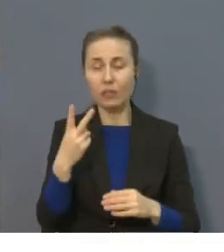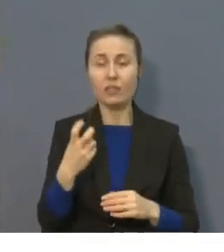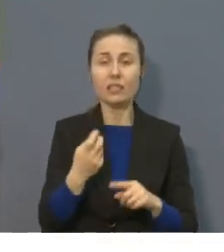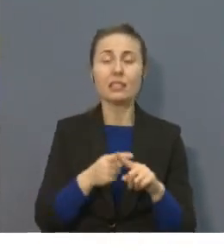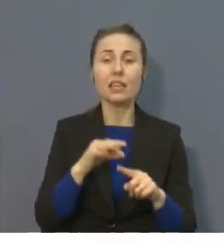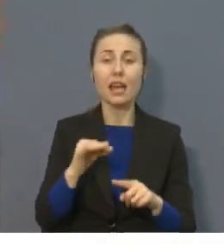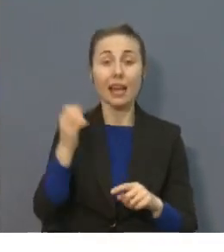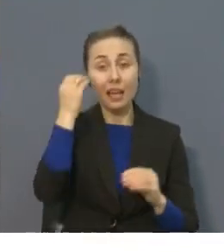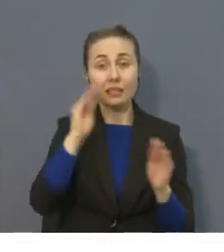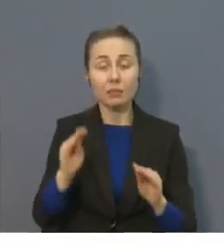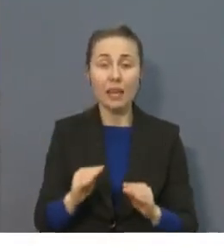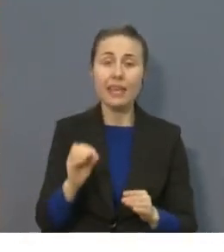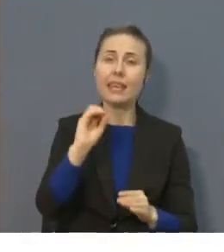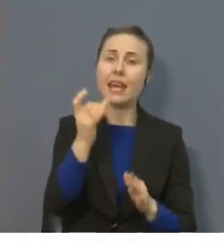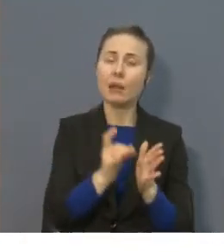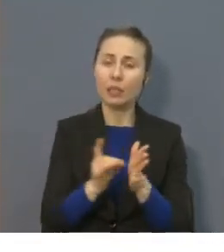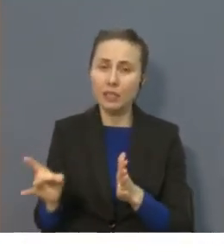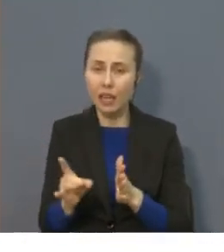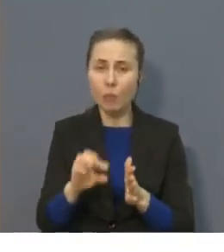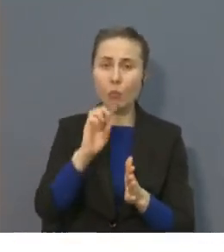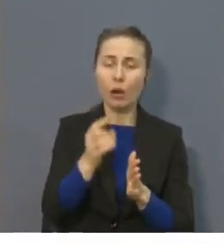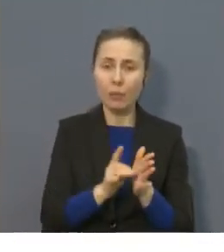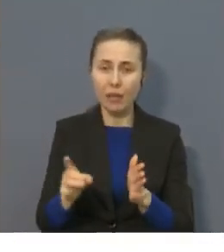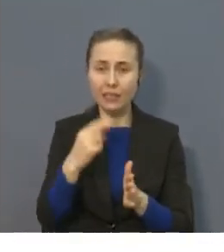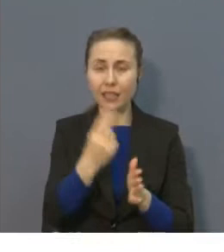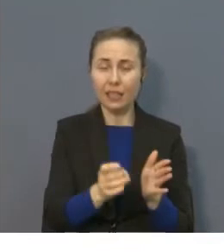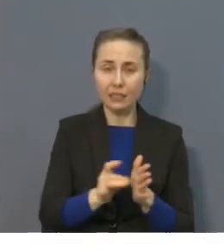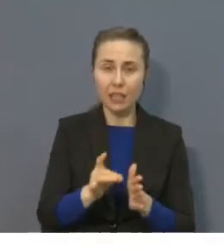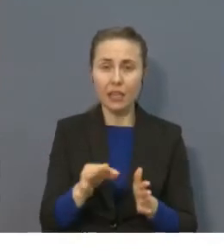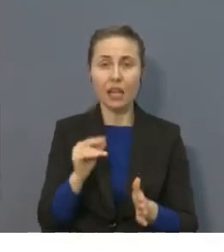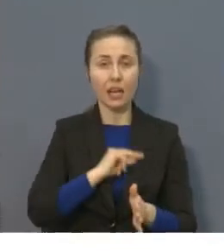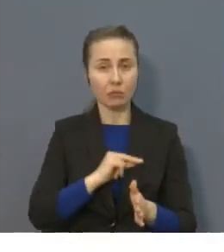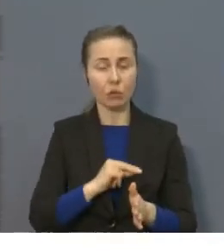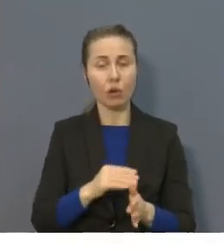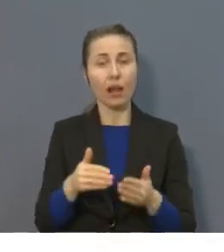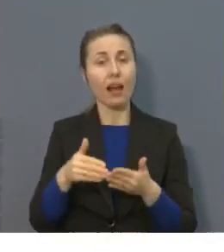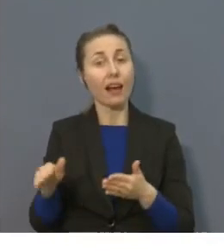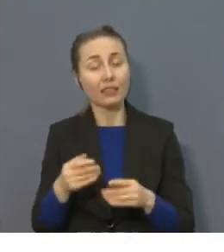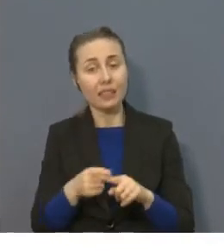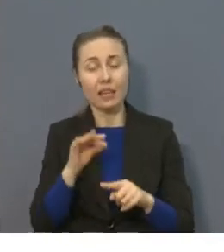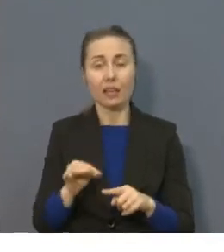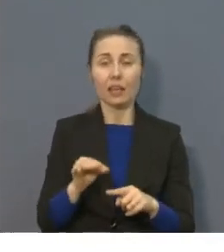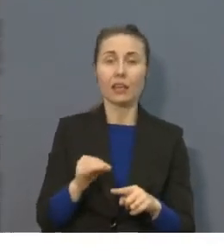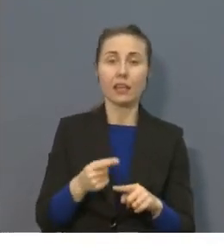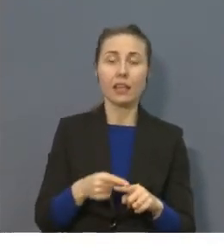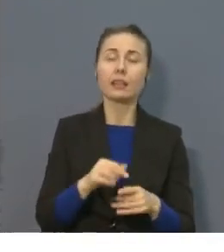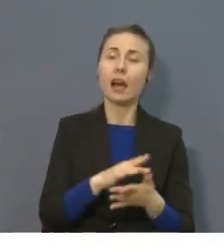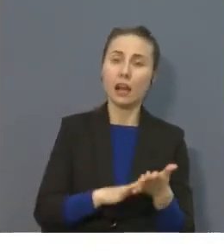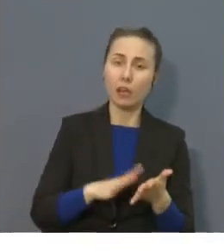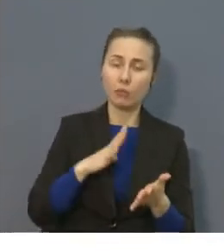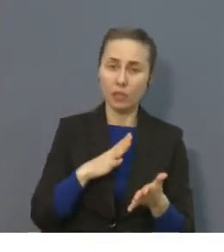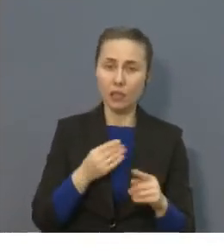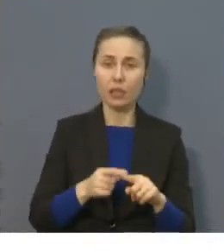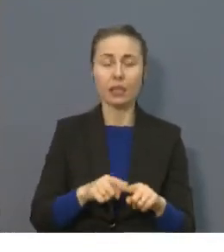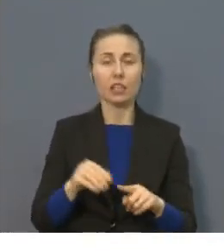өңір бойынша жеке антология әзірлеген. Келесі кезекте Жарқайың ауданы. Қуанышты хабар. Үш ауданның міне қайтадан